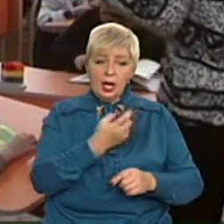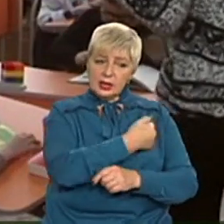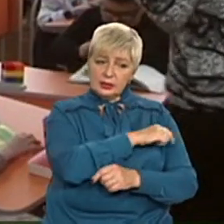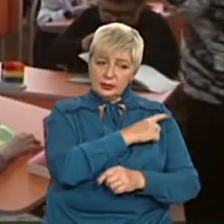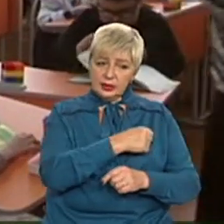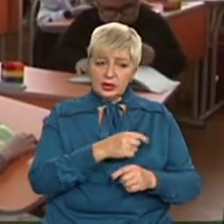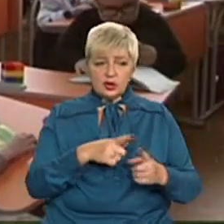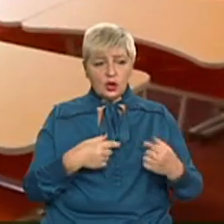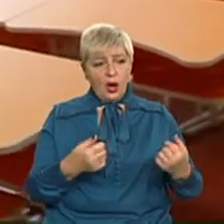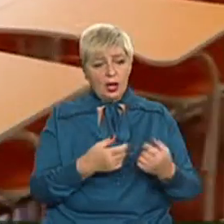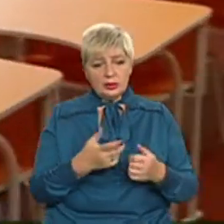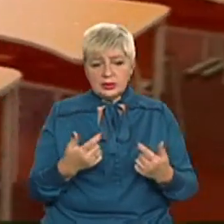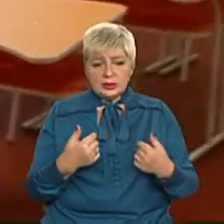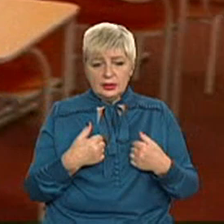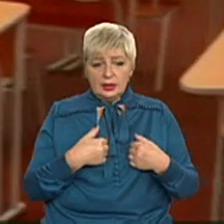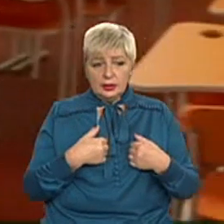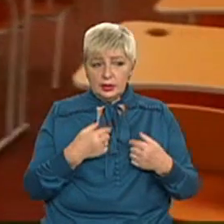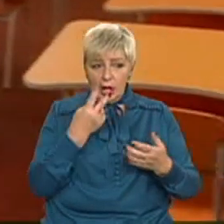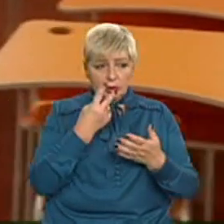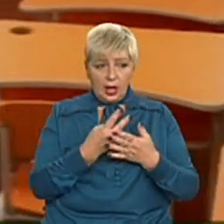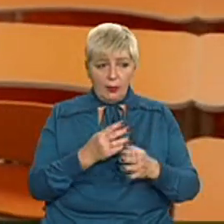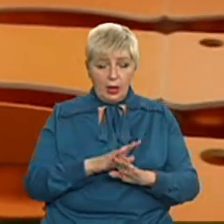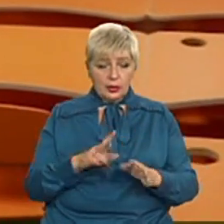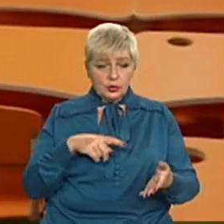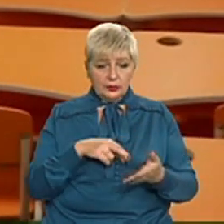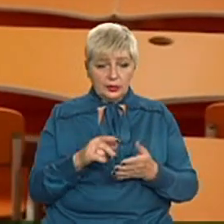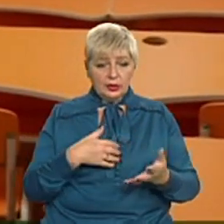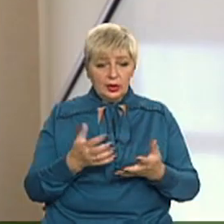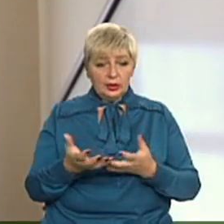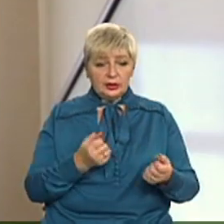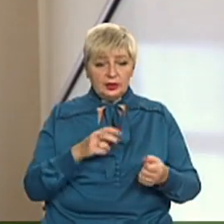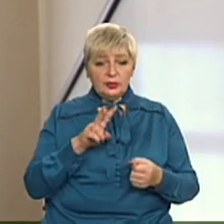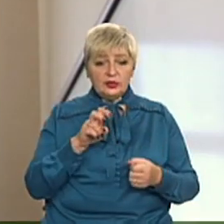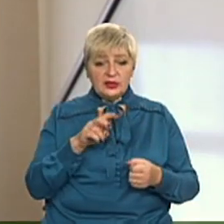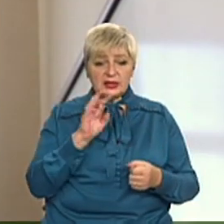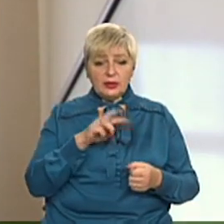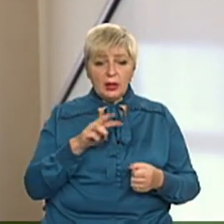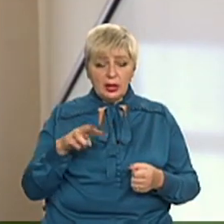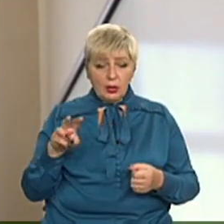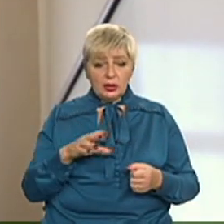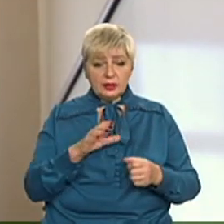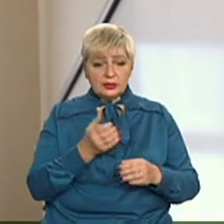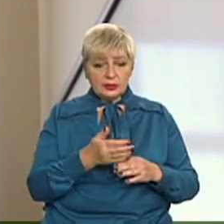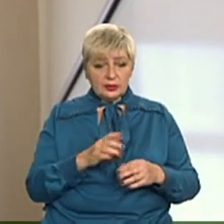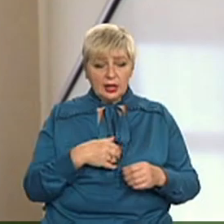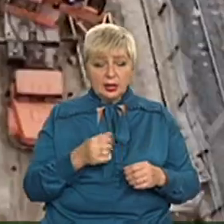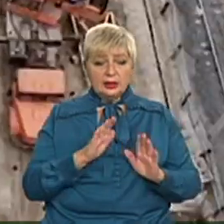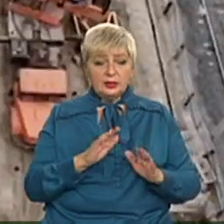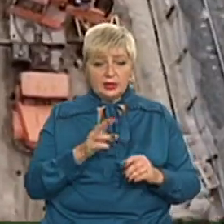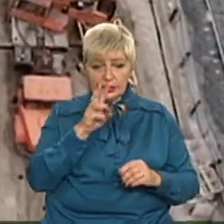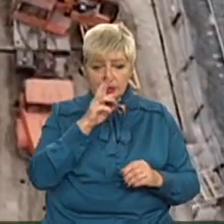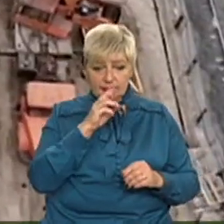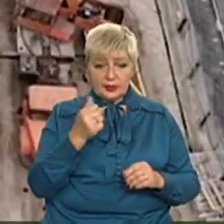я наразі ніякого виходу не бачу. Ми отримуємо 200 мільйонів субвенцій, нам тільки на зарплату першого